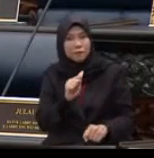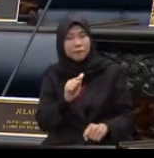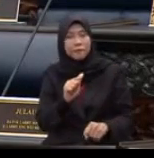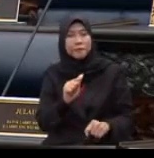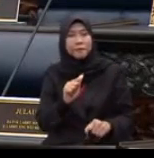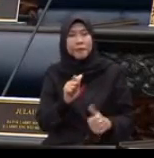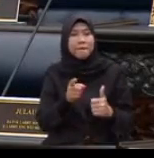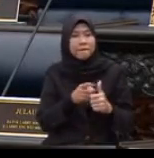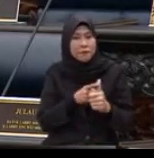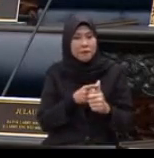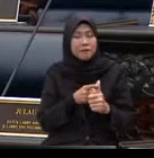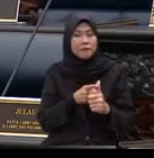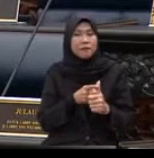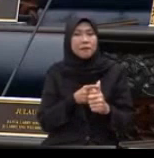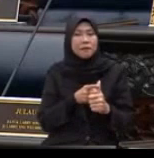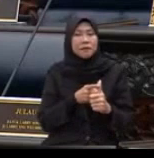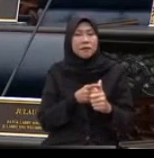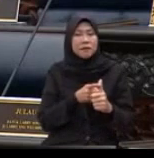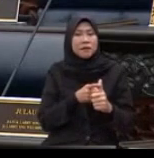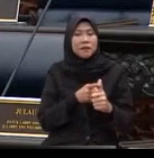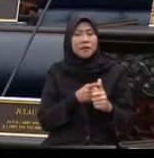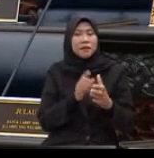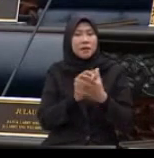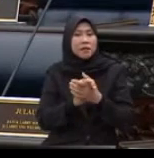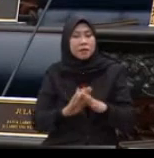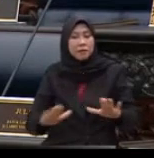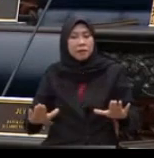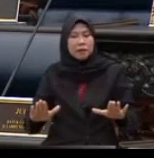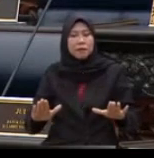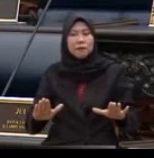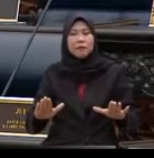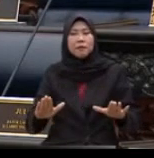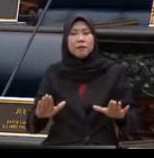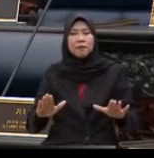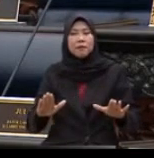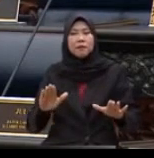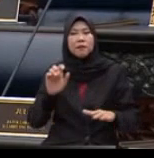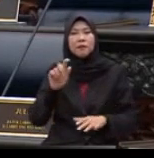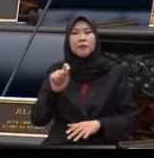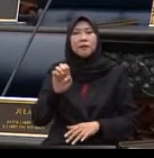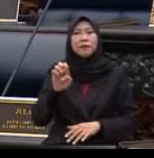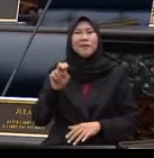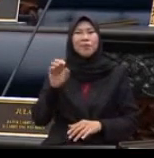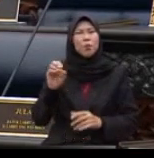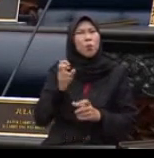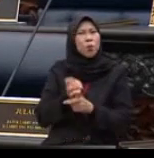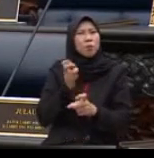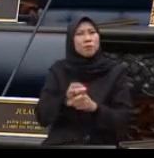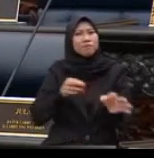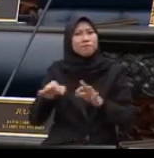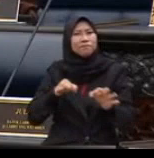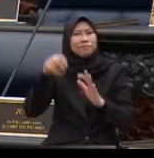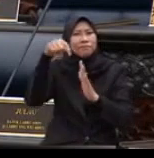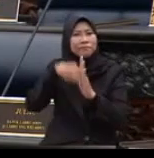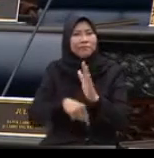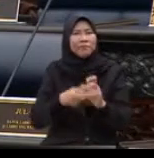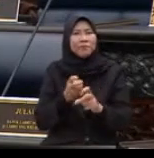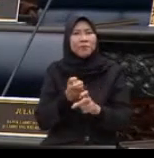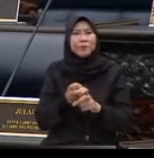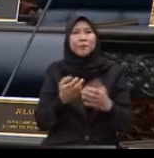dengan izin security of ya ataupun susah anak saya terjemahkan